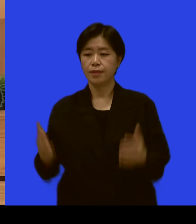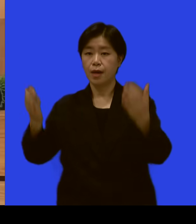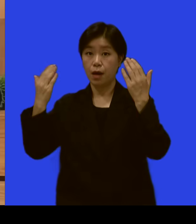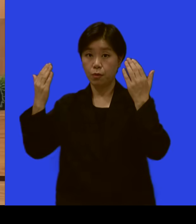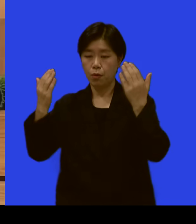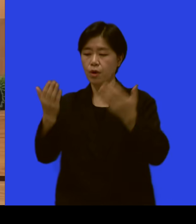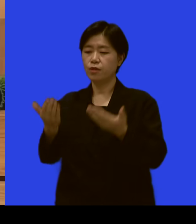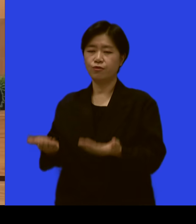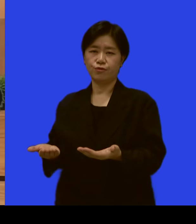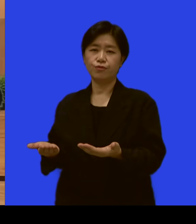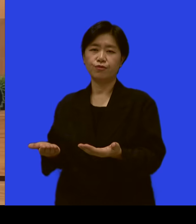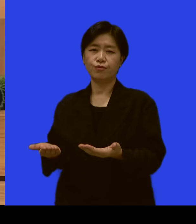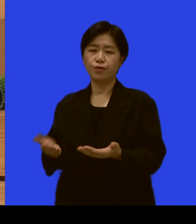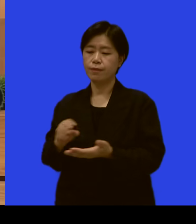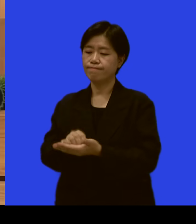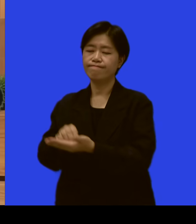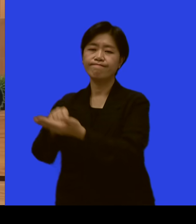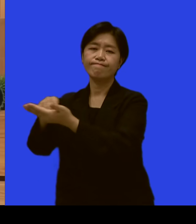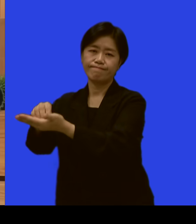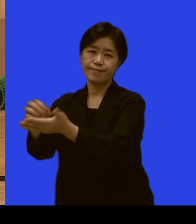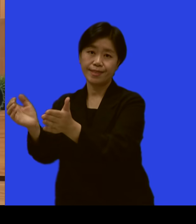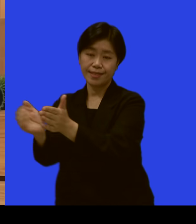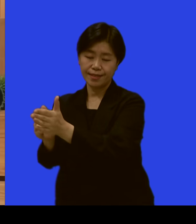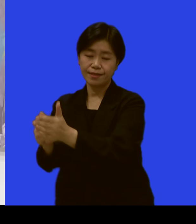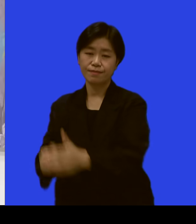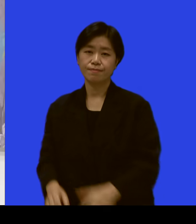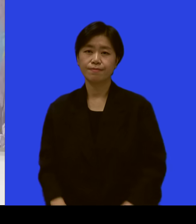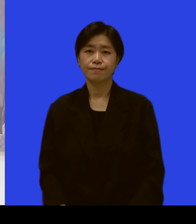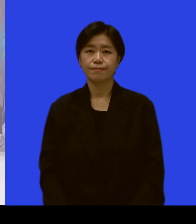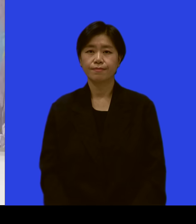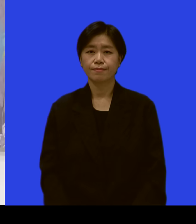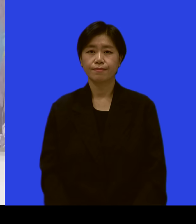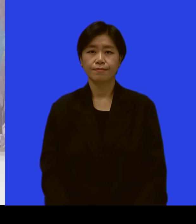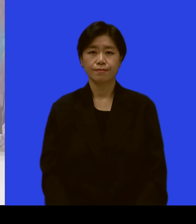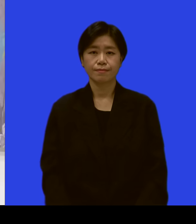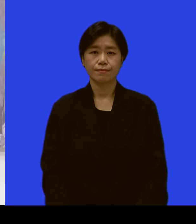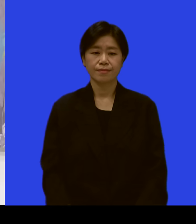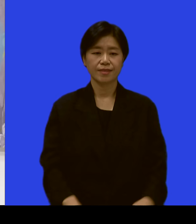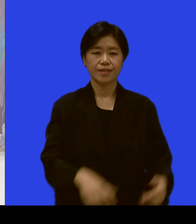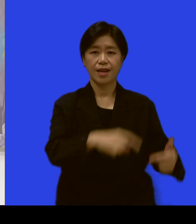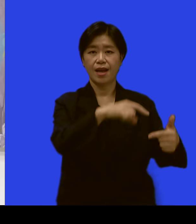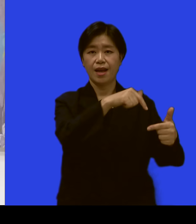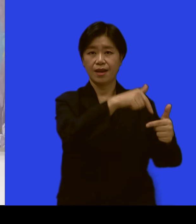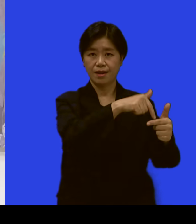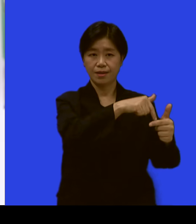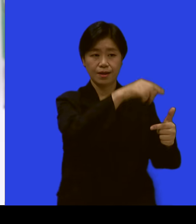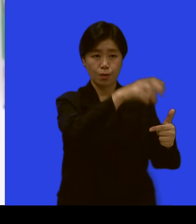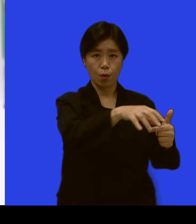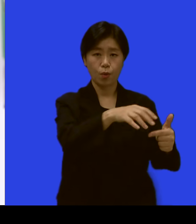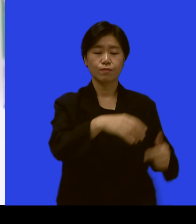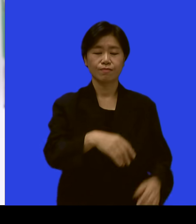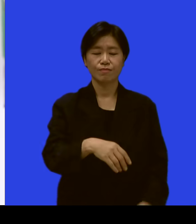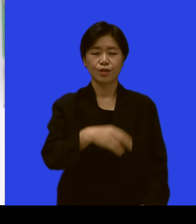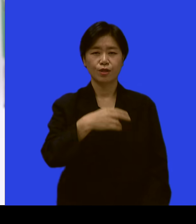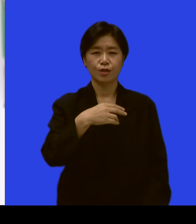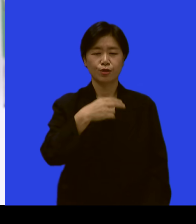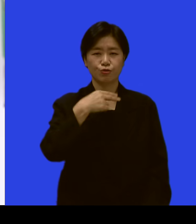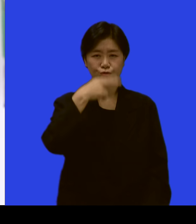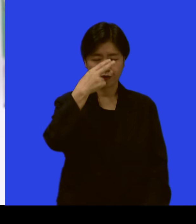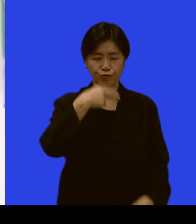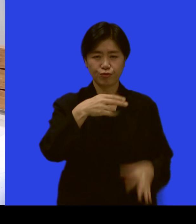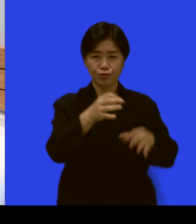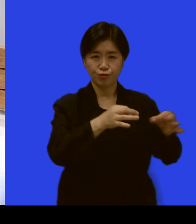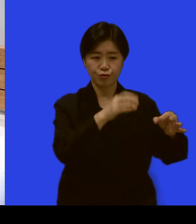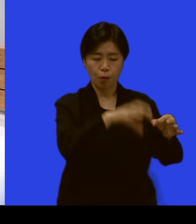휴학서를 되고. 써서 내고 네. 이제 그러고 이제 강남에 있는 바로 들어가서 네. 일을 하기